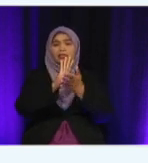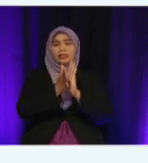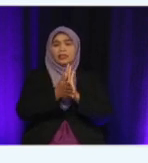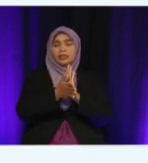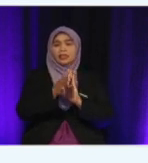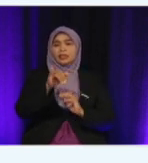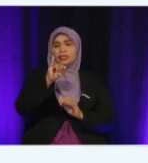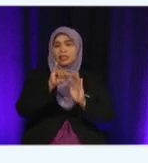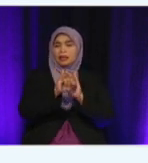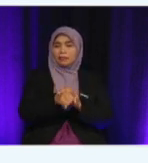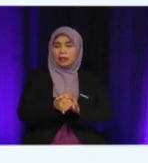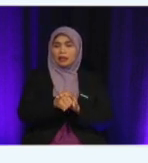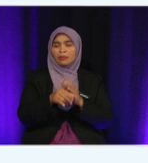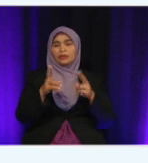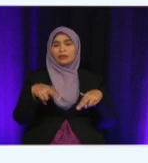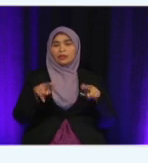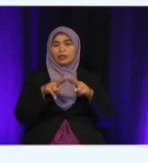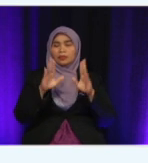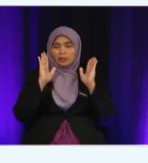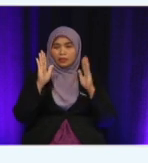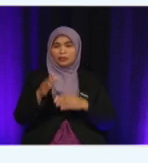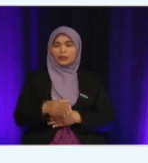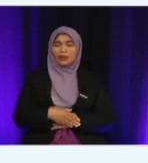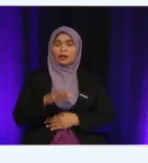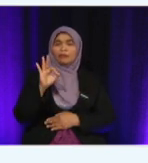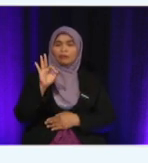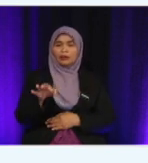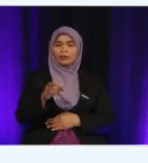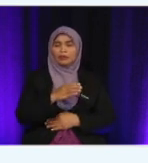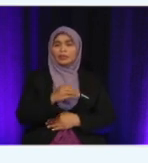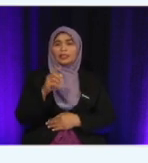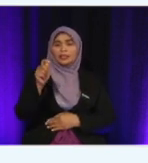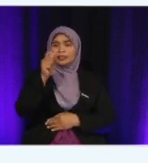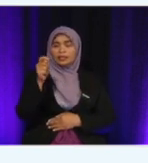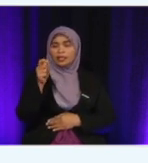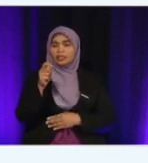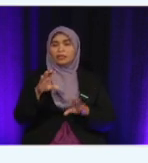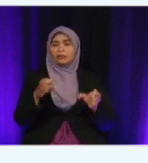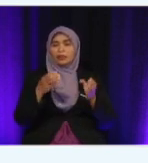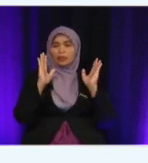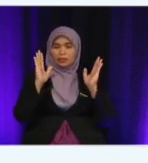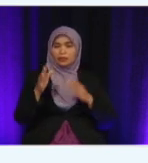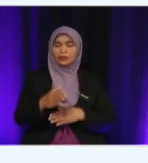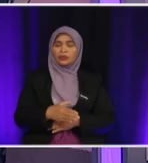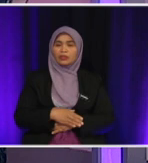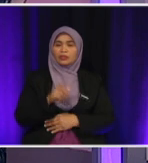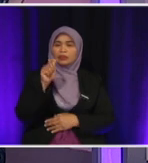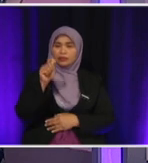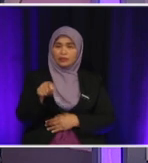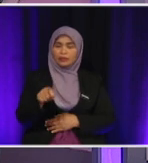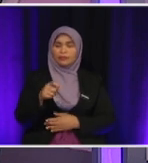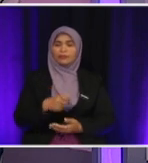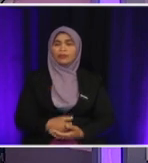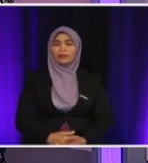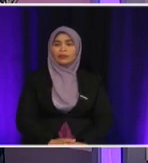mengutamakan salat fardhu dan Rasulullah senantiasa menunaikan salat sunah kita hanya kepada Azzam yang